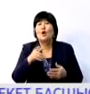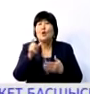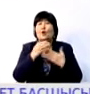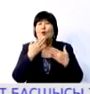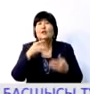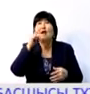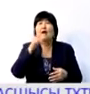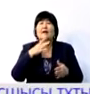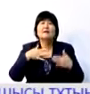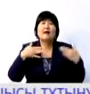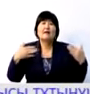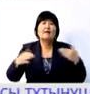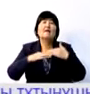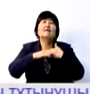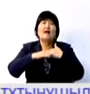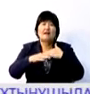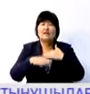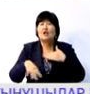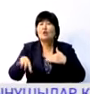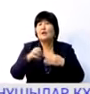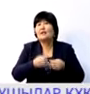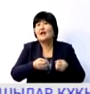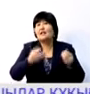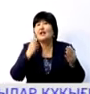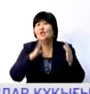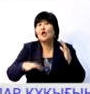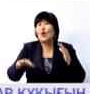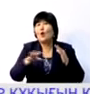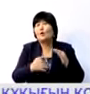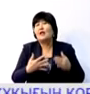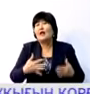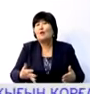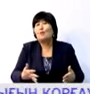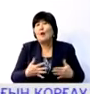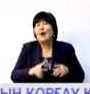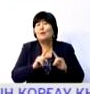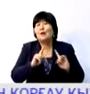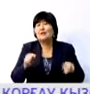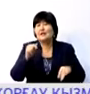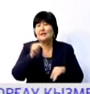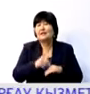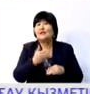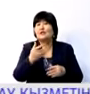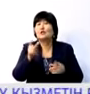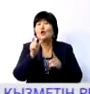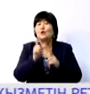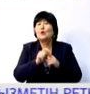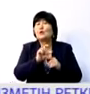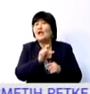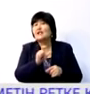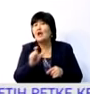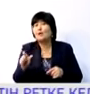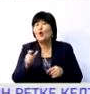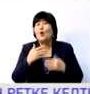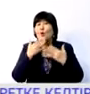мынау қазақтың кең даласы, бажаны жазира көлі, мақпал тынысын сезінгендей болдық. Сіздердің сөз саптауларыңыз мынау